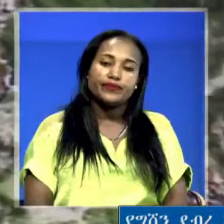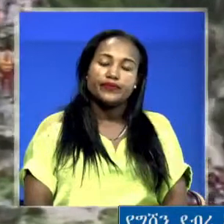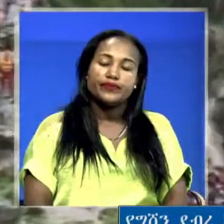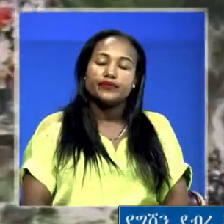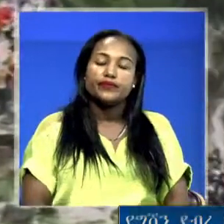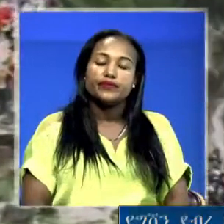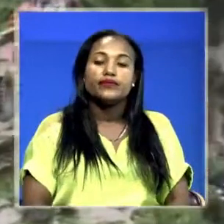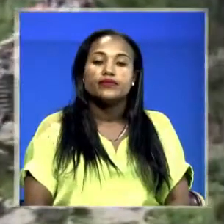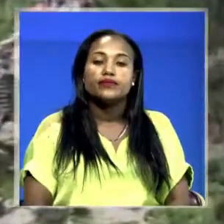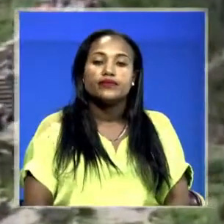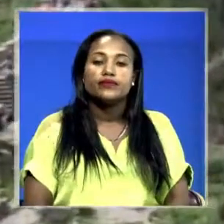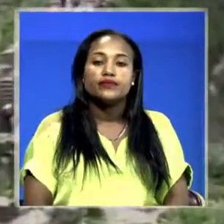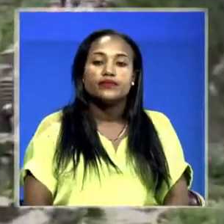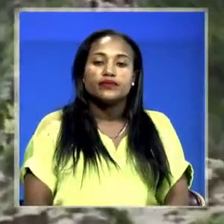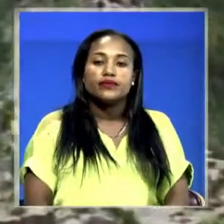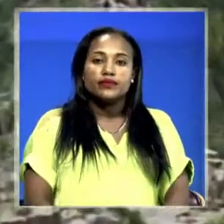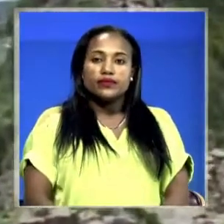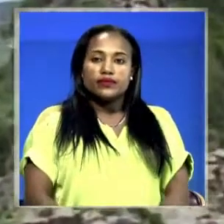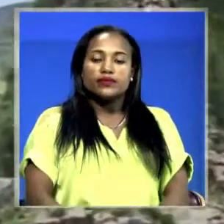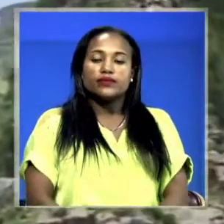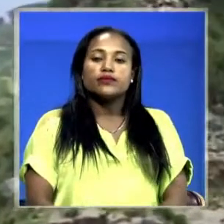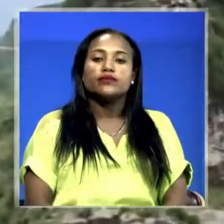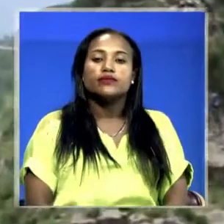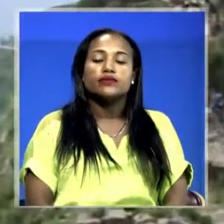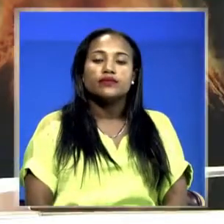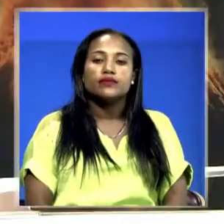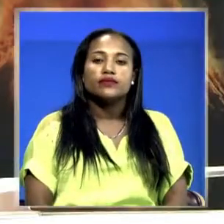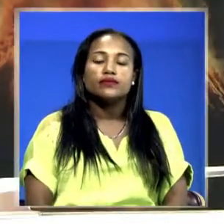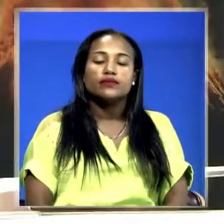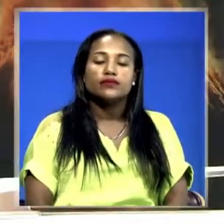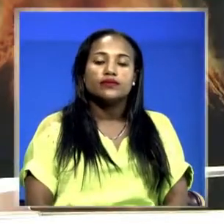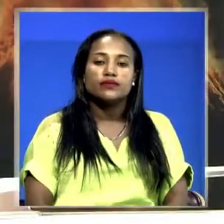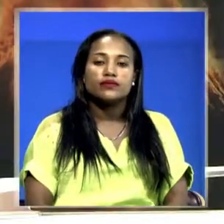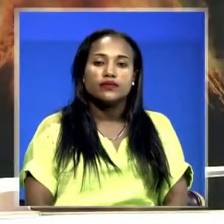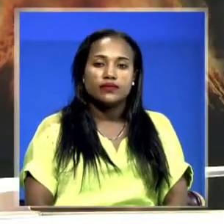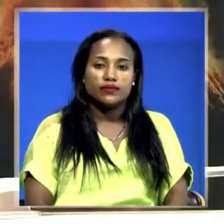ለተጠናቀረው ዘገባ አሊ መራሊ ነኝ ደሴ።